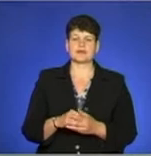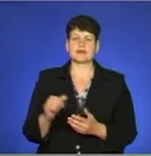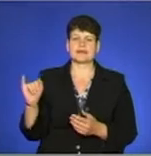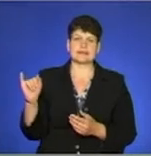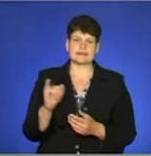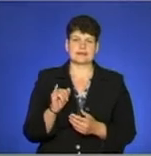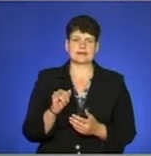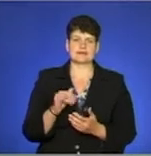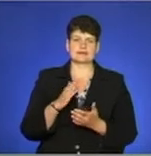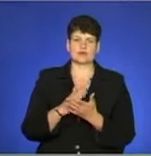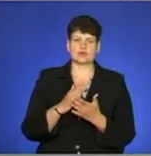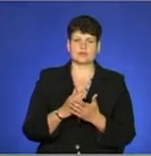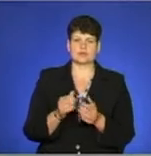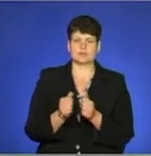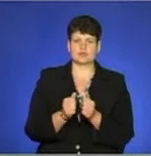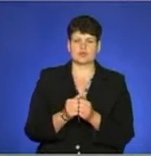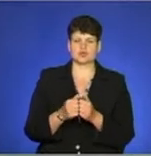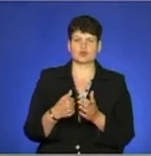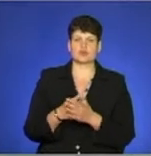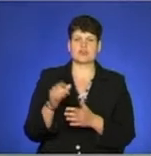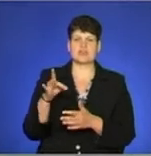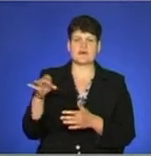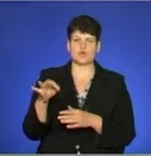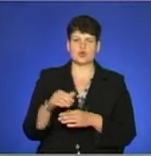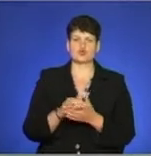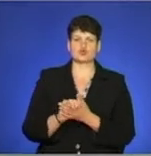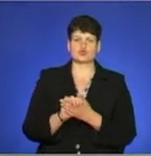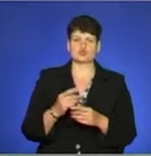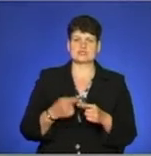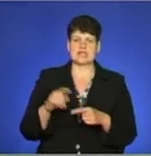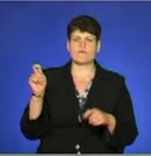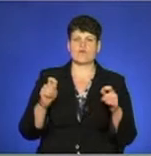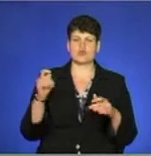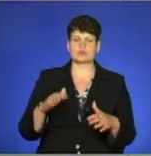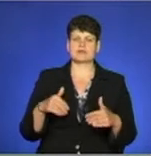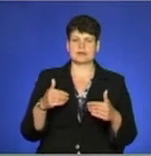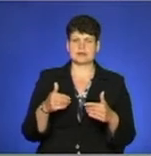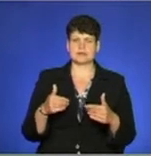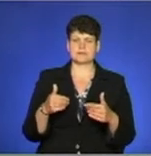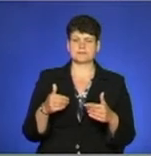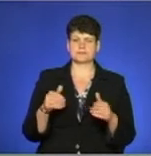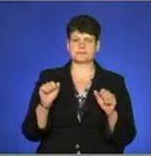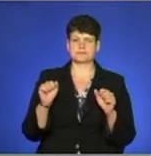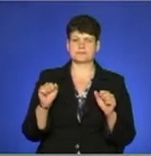знаходження до кордону, до Євросоюзу. Даний форум, він дає комунікацію,